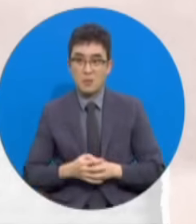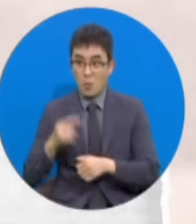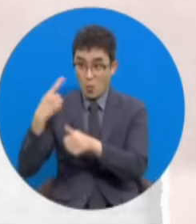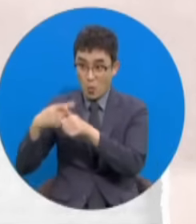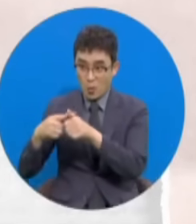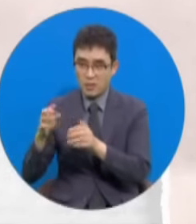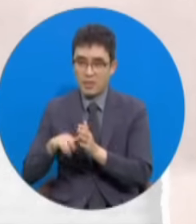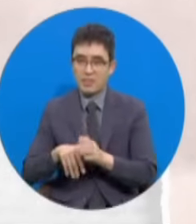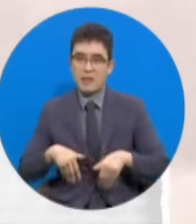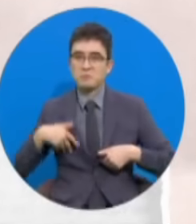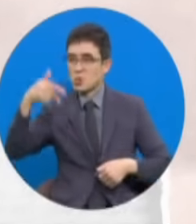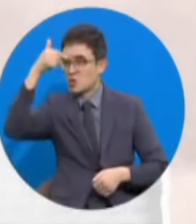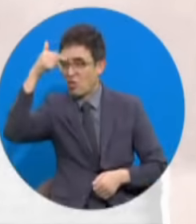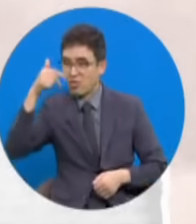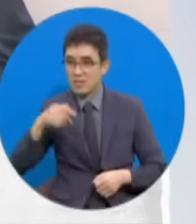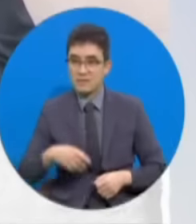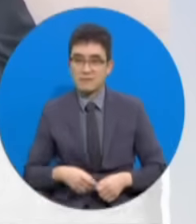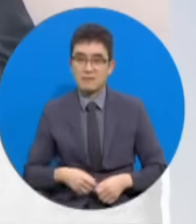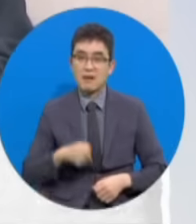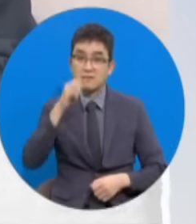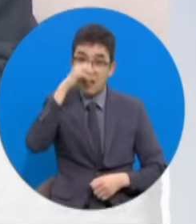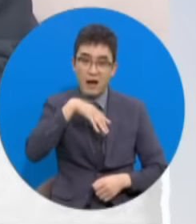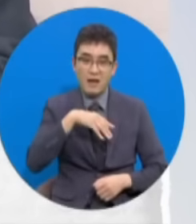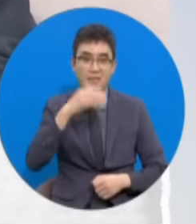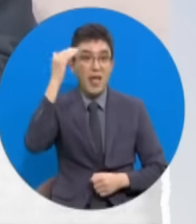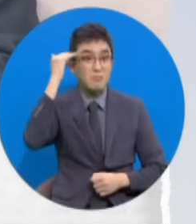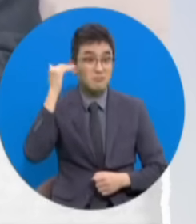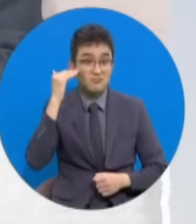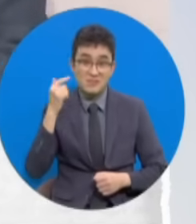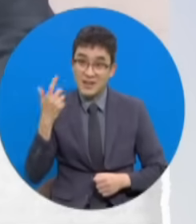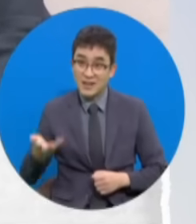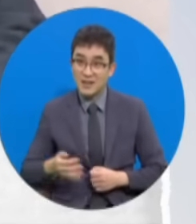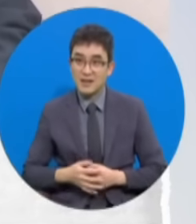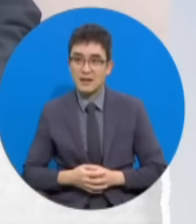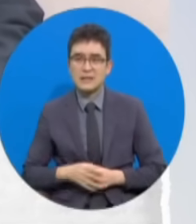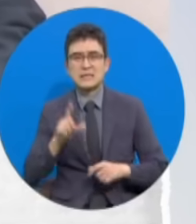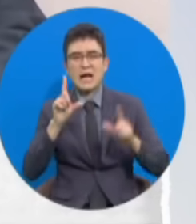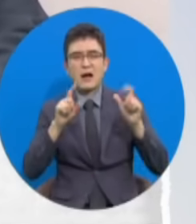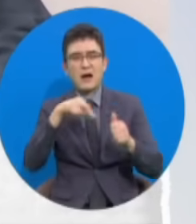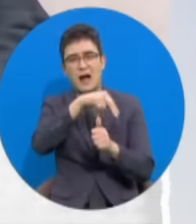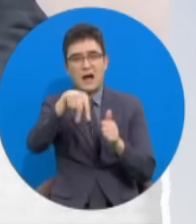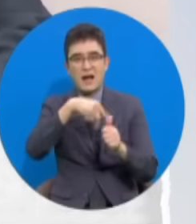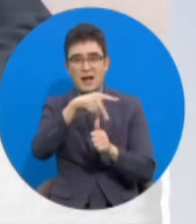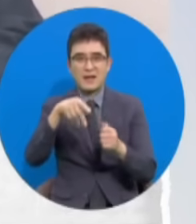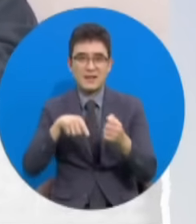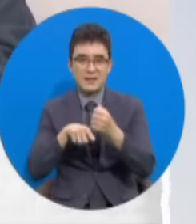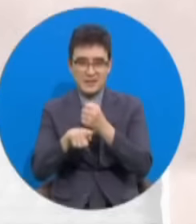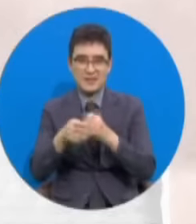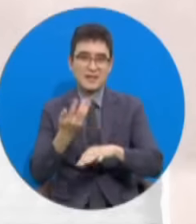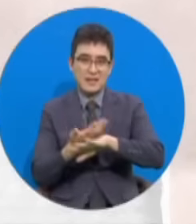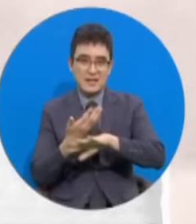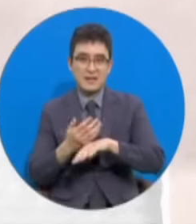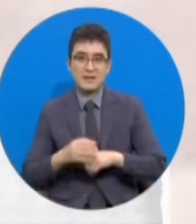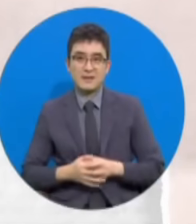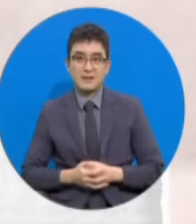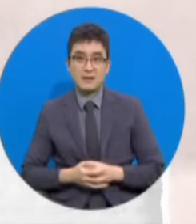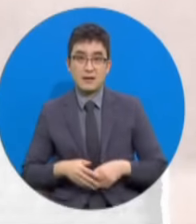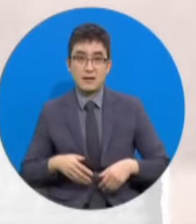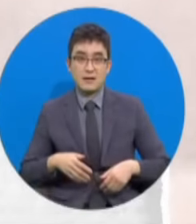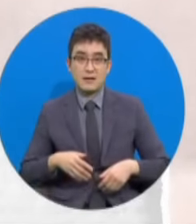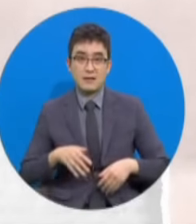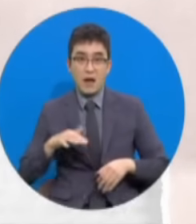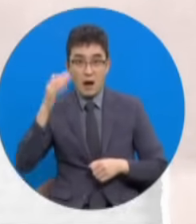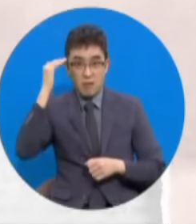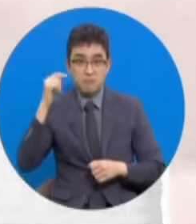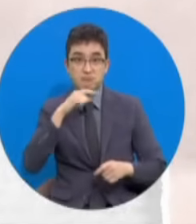했다가 우리도 다 그렇지 않습니까? 그 상황에 따라서 예. 왜냐면 뭐 그 남북 관계에 있어서 정말